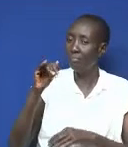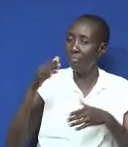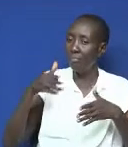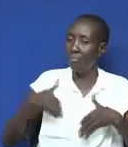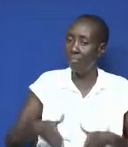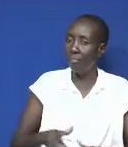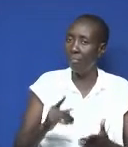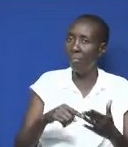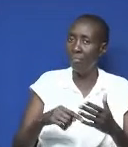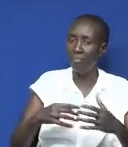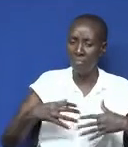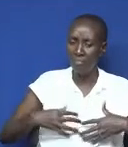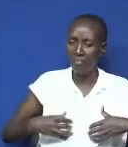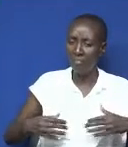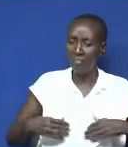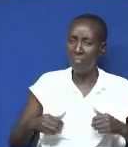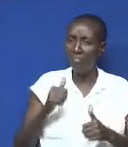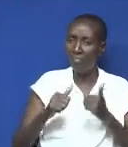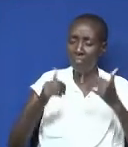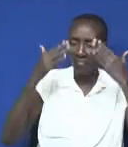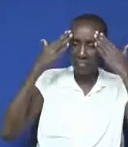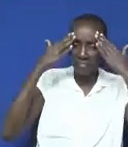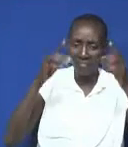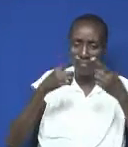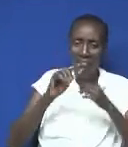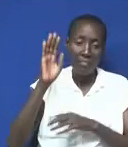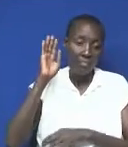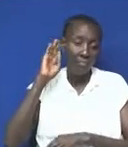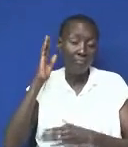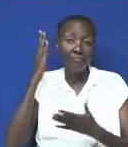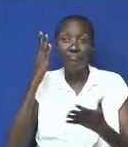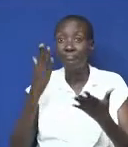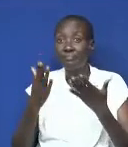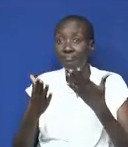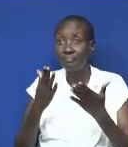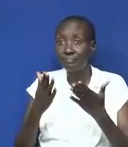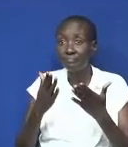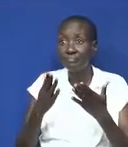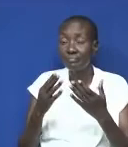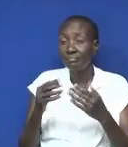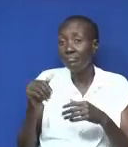ni mnyama gani. Lakini sijui nasikia ya kwamba inaweza saa mnyama tunaita nana une.